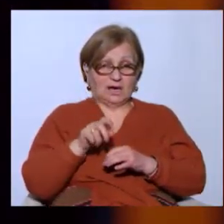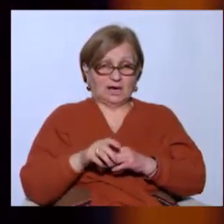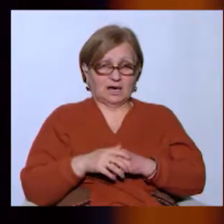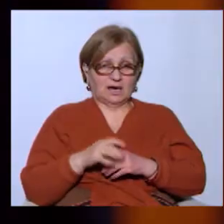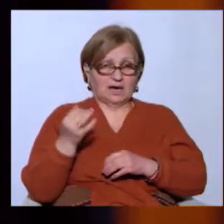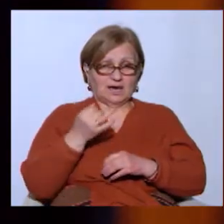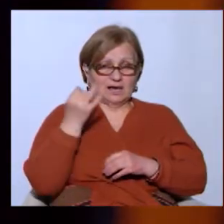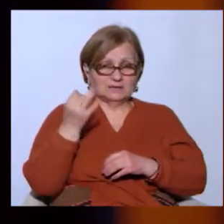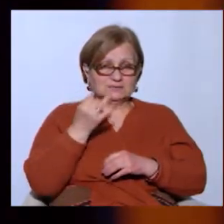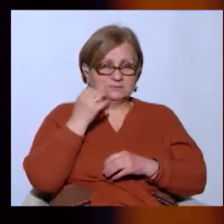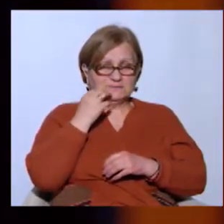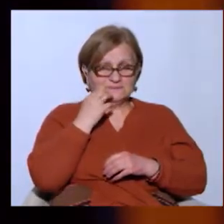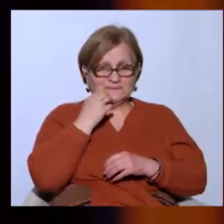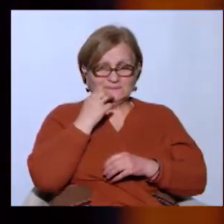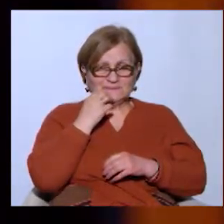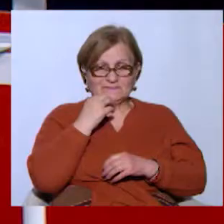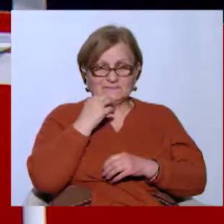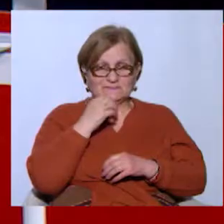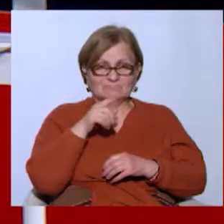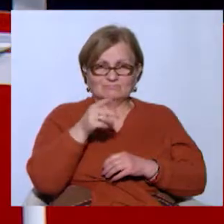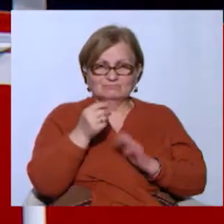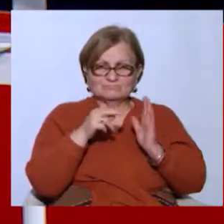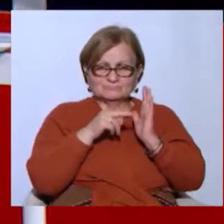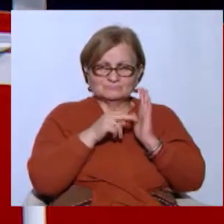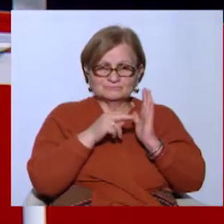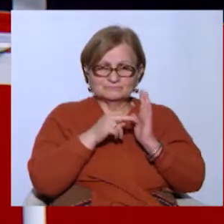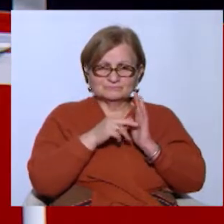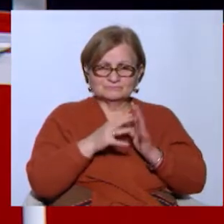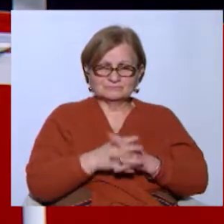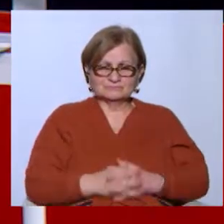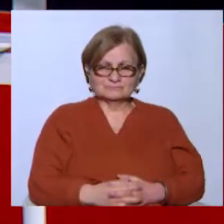ძალიან საინტერესო რაღაც არის. რა ღირს ნეტავ ერთი ვნახოთ